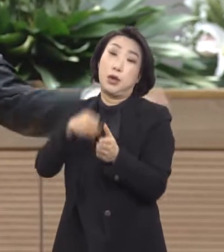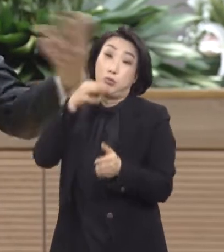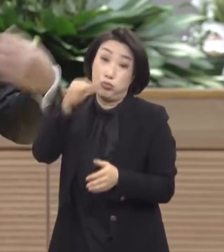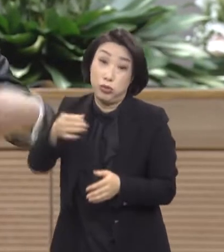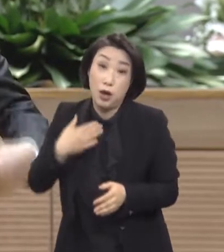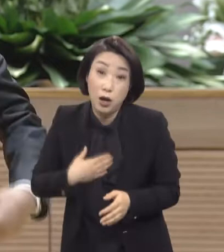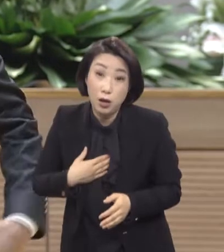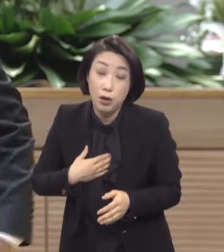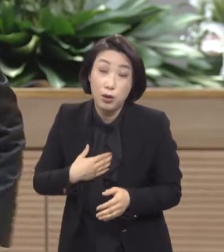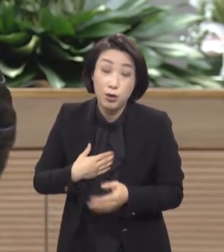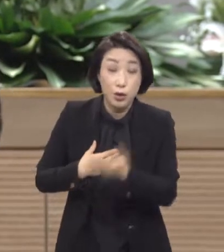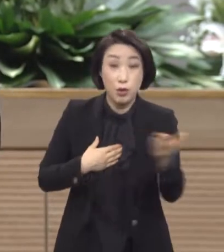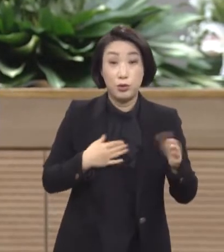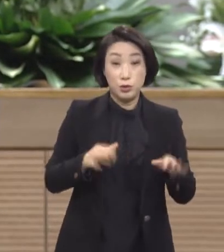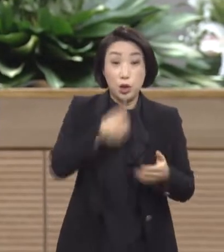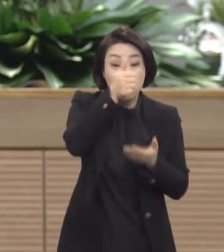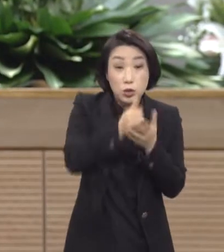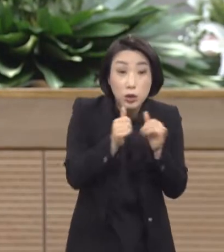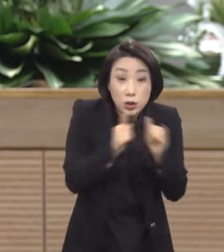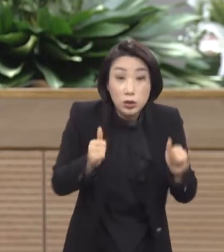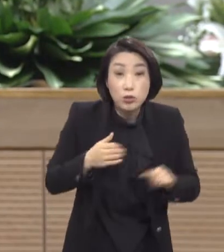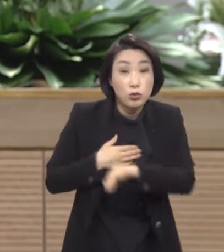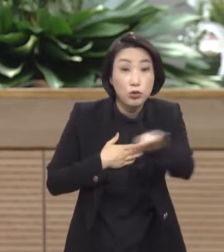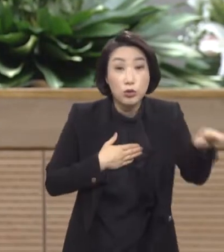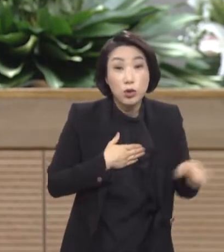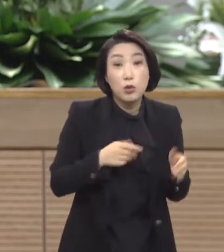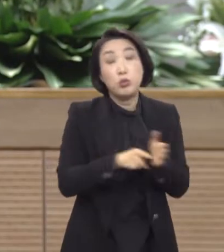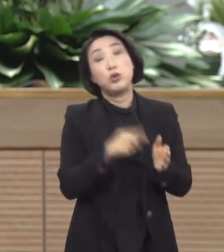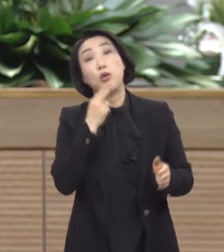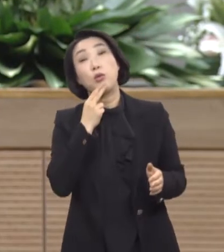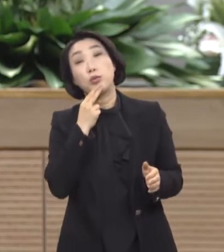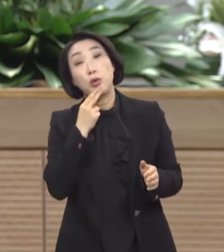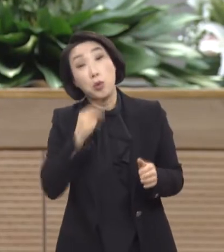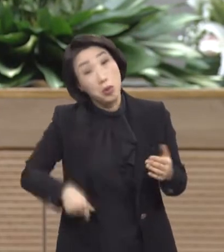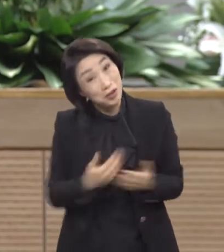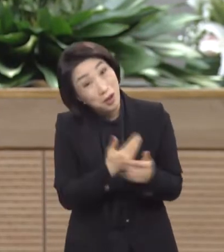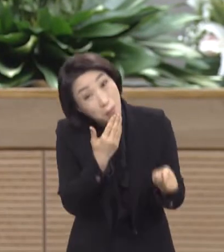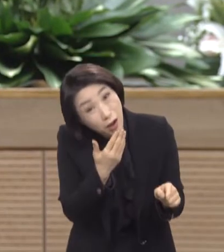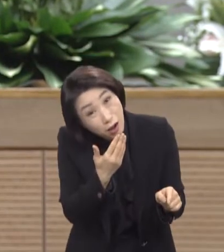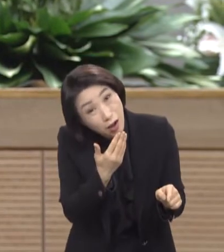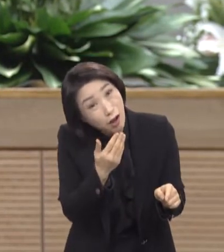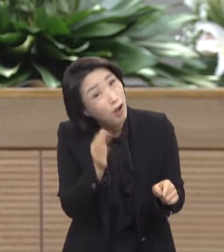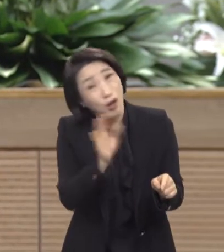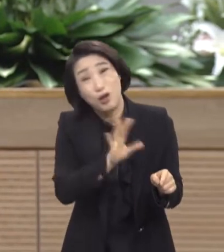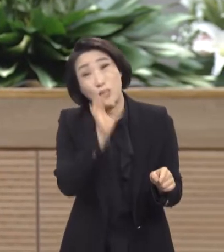아니 죄인이라는 자체를 믿지 않는 자가 회개할 수 있겠어?